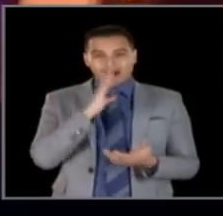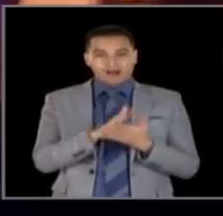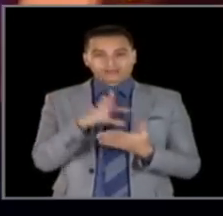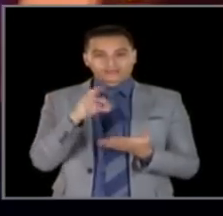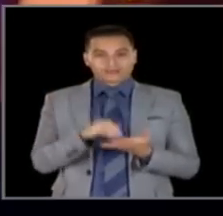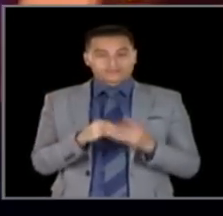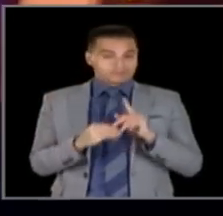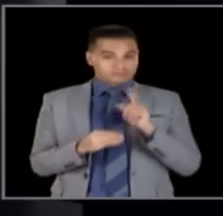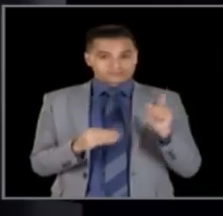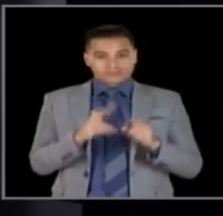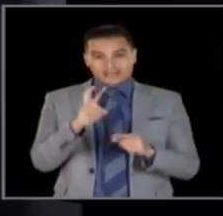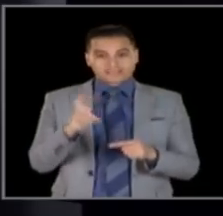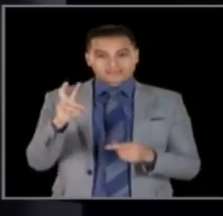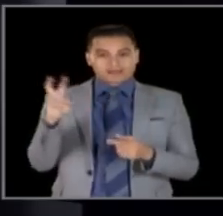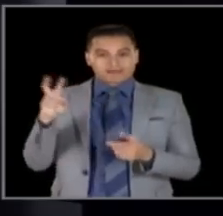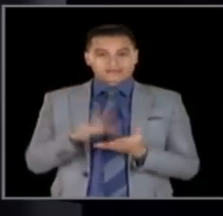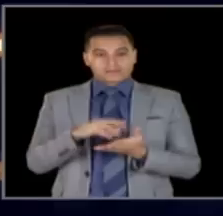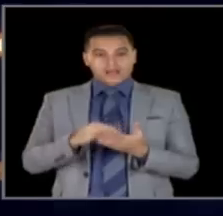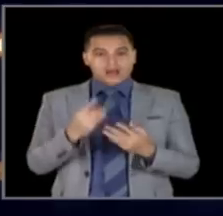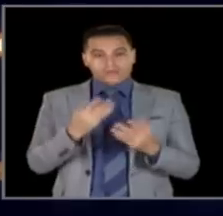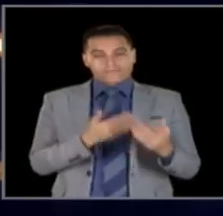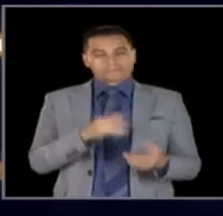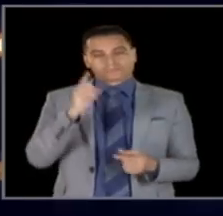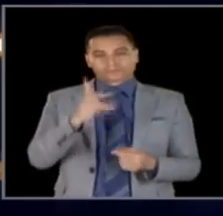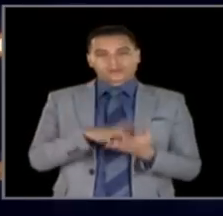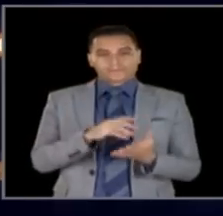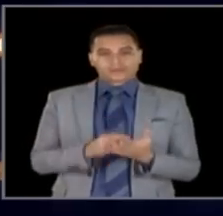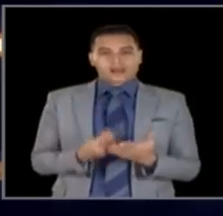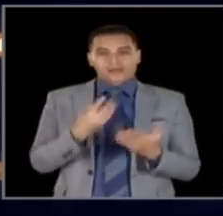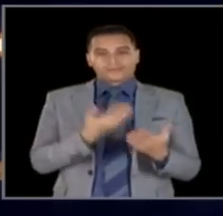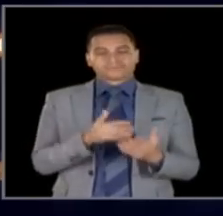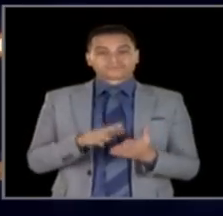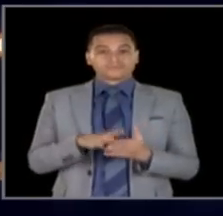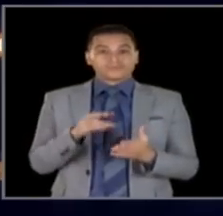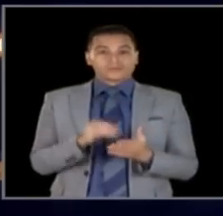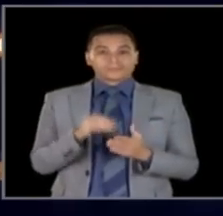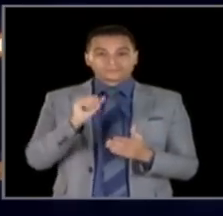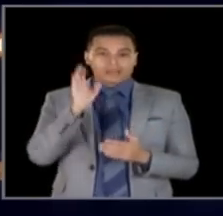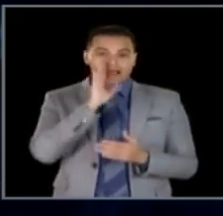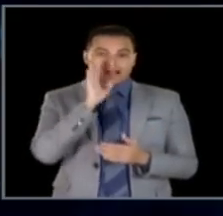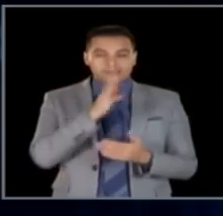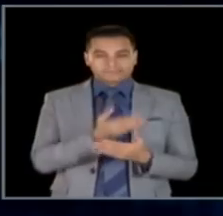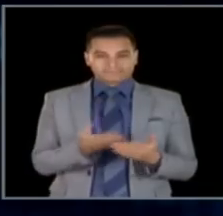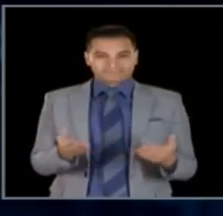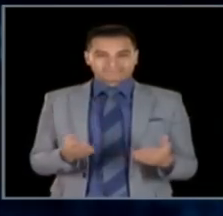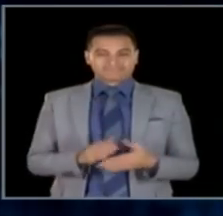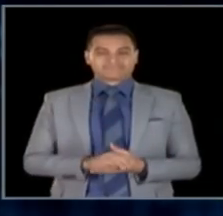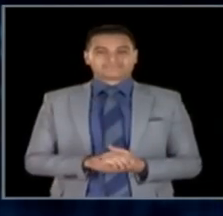بتبتدي الأول. ثلاث سبعات يبتدي الأول. ثلاث سبعات هتبتدي الأول. وأول فقرة هي فقرة العلم.